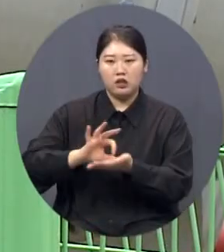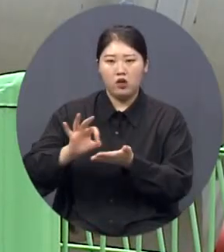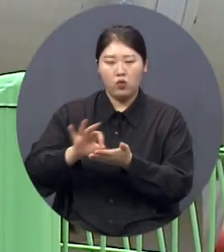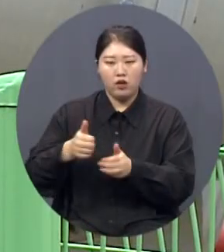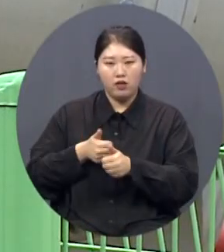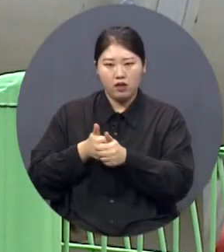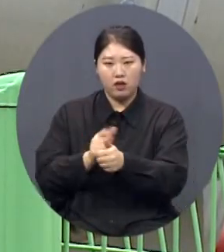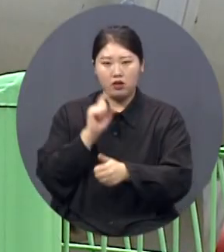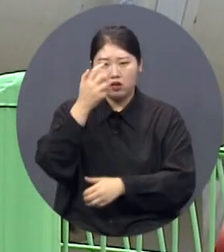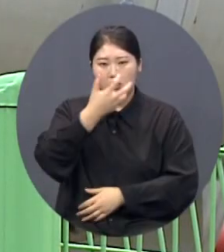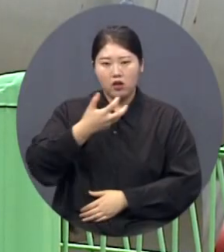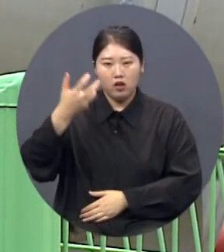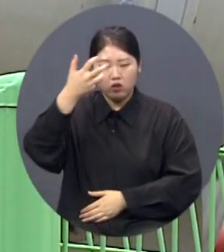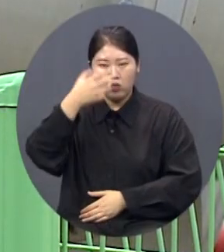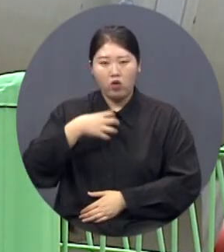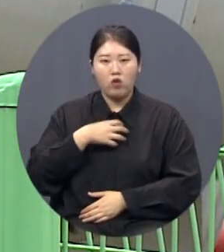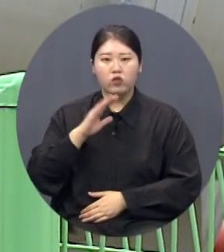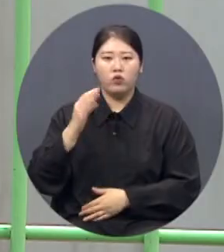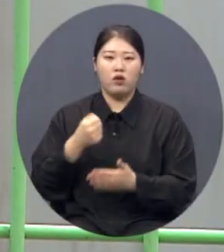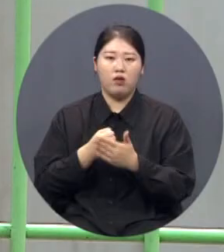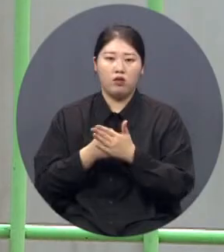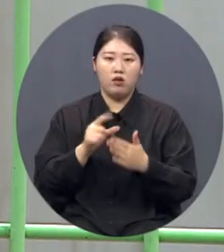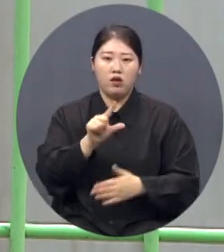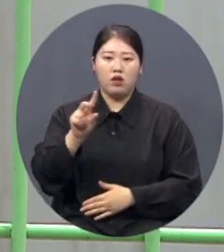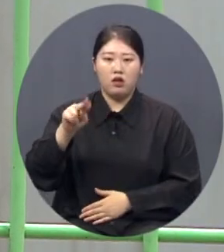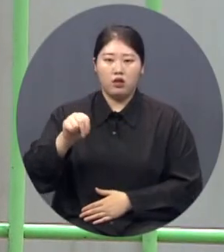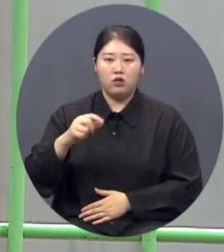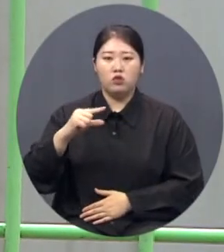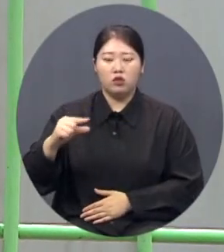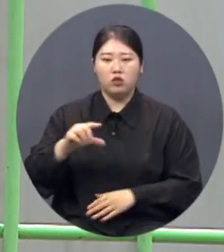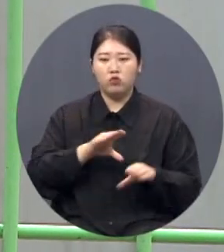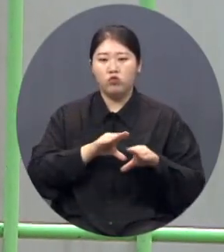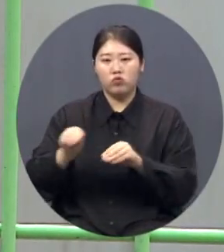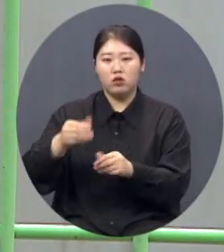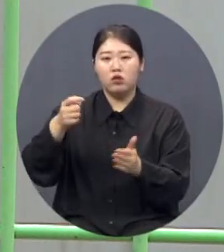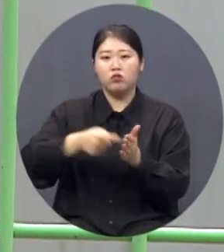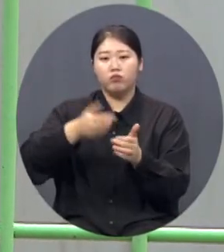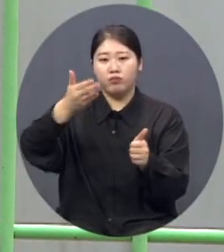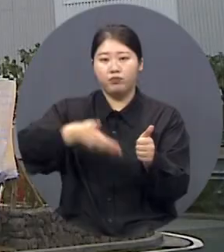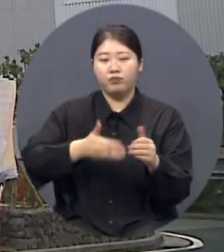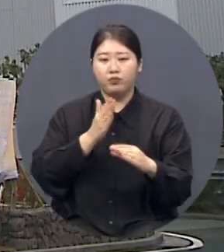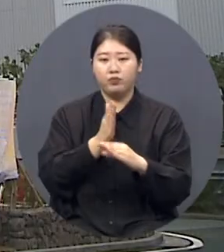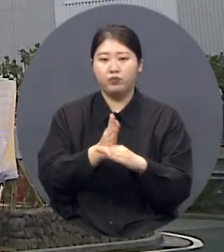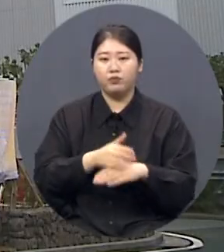따른 탄소 배출이 우려된다며 LNG 발전소 건설 중단을 촉구하고 있습니다.